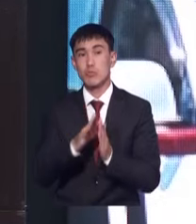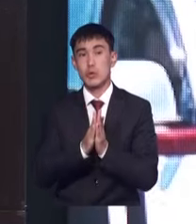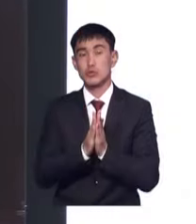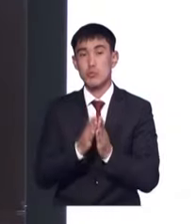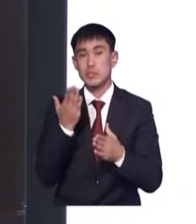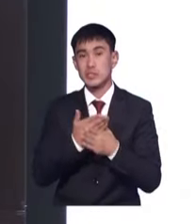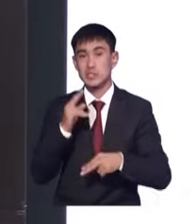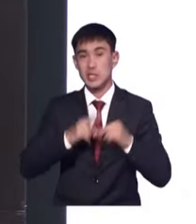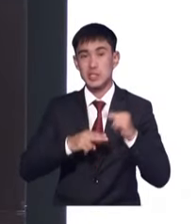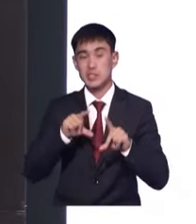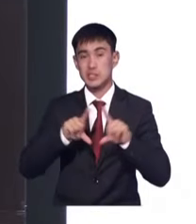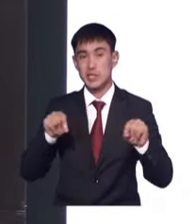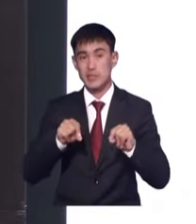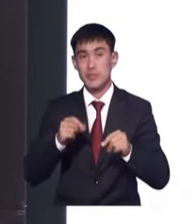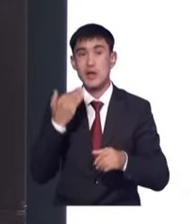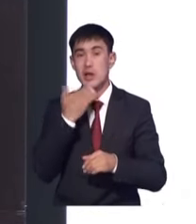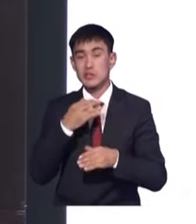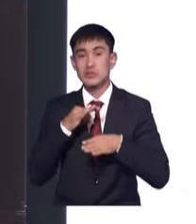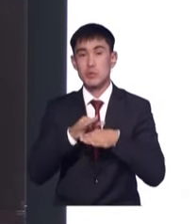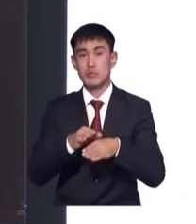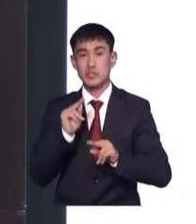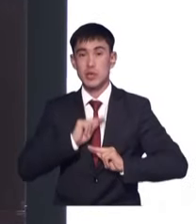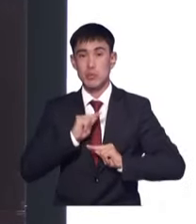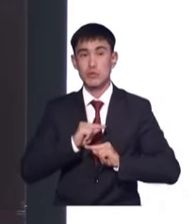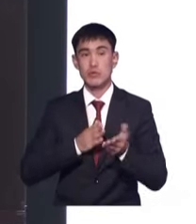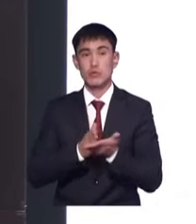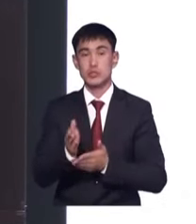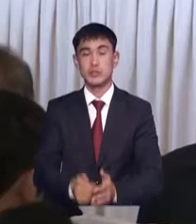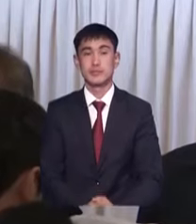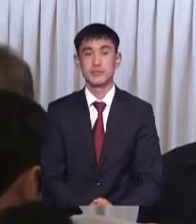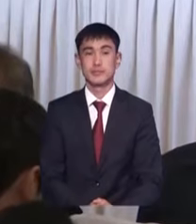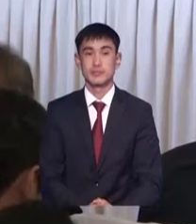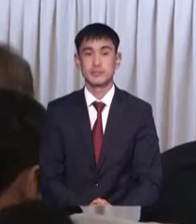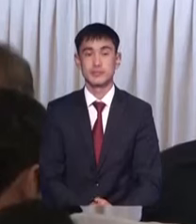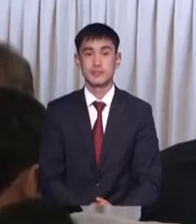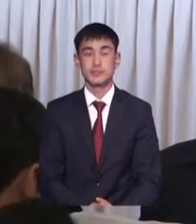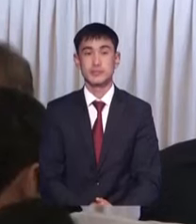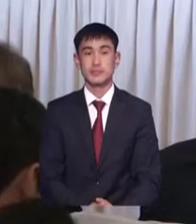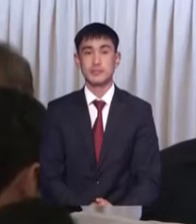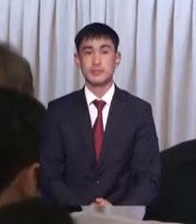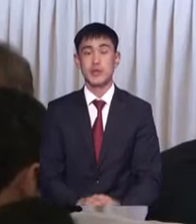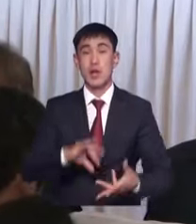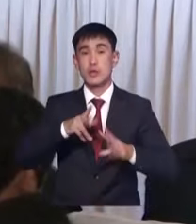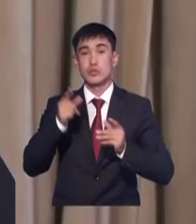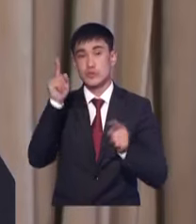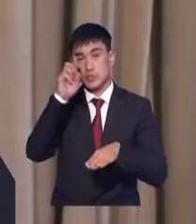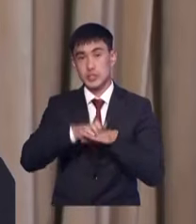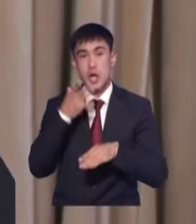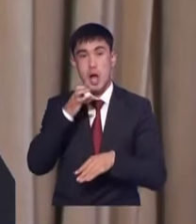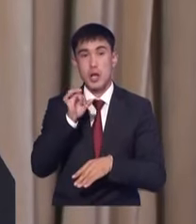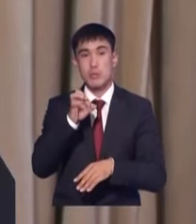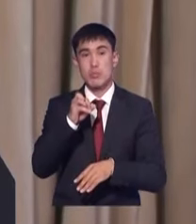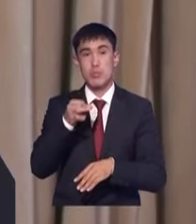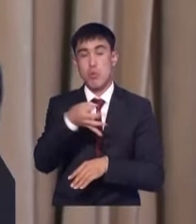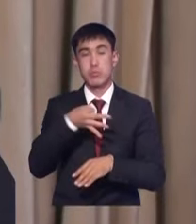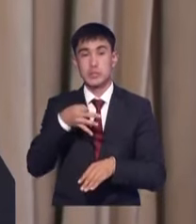посодействовать строительству зданий для качественного сопровождения работы в отрасли. Выступая на отчетной встрече, аким области Марат